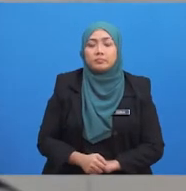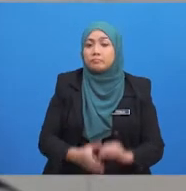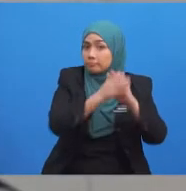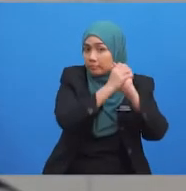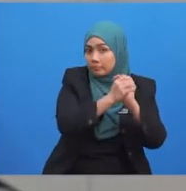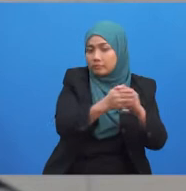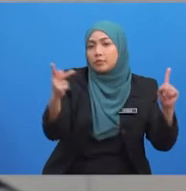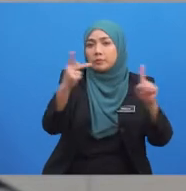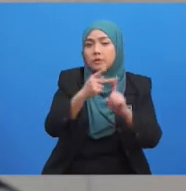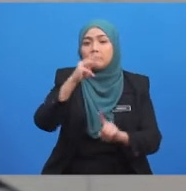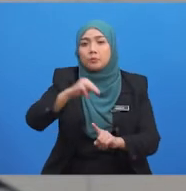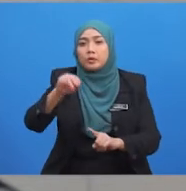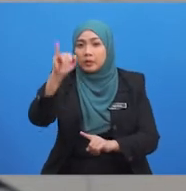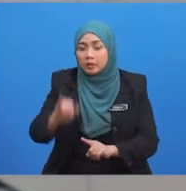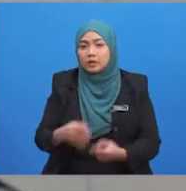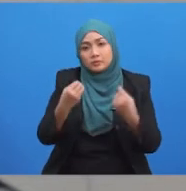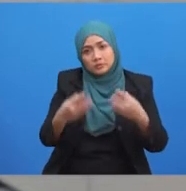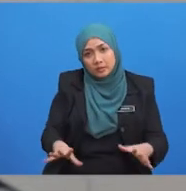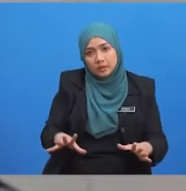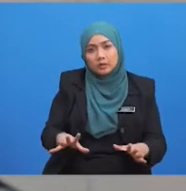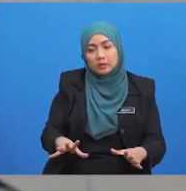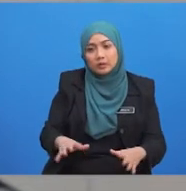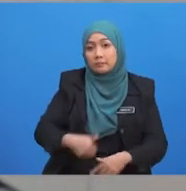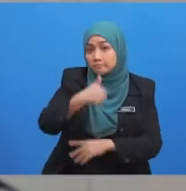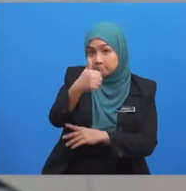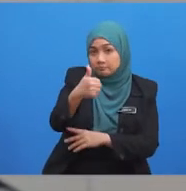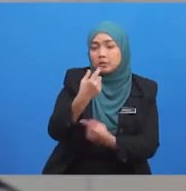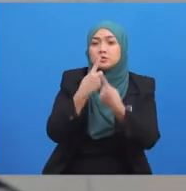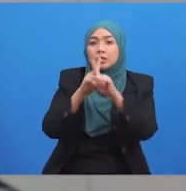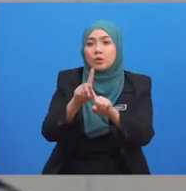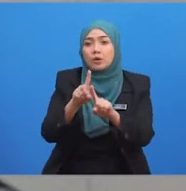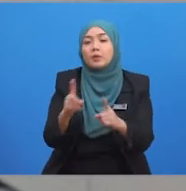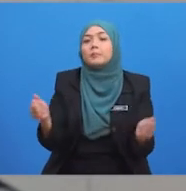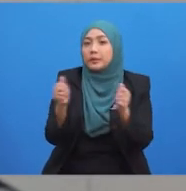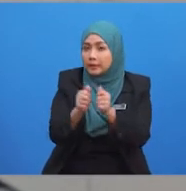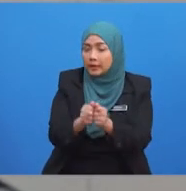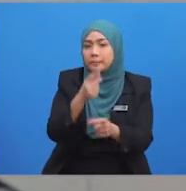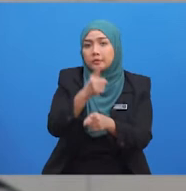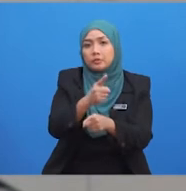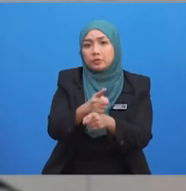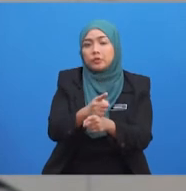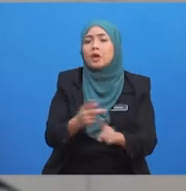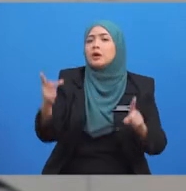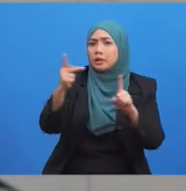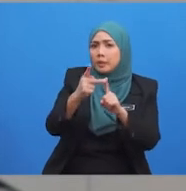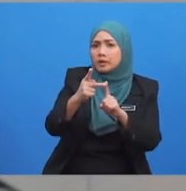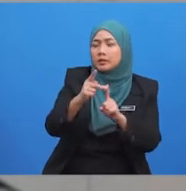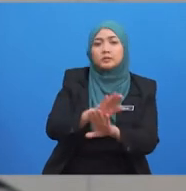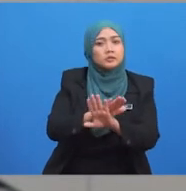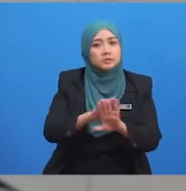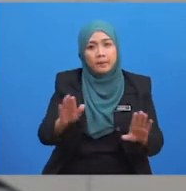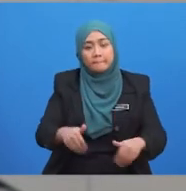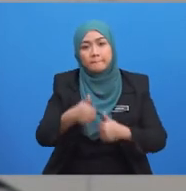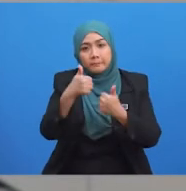Tahniah kepada murid yang telah berjaya menjawab soalan tadi dengan betul. Kepada yang tidak